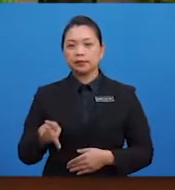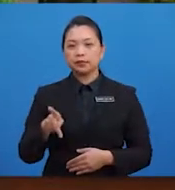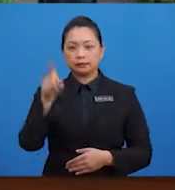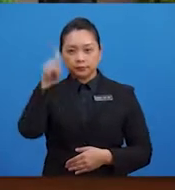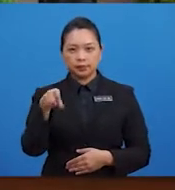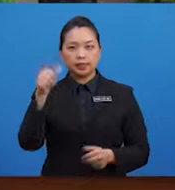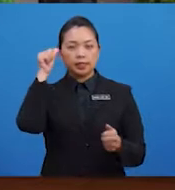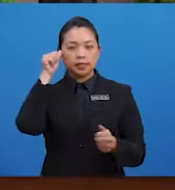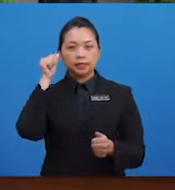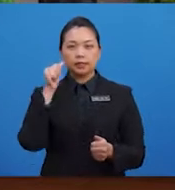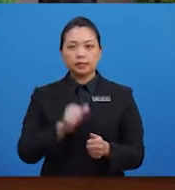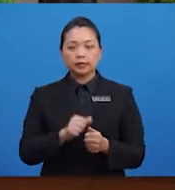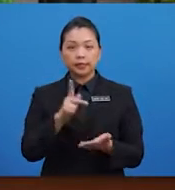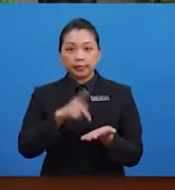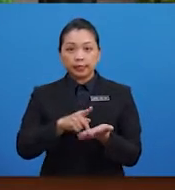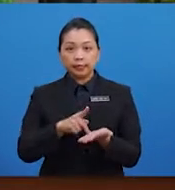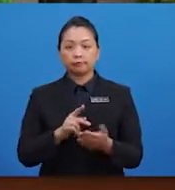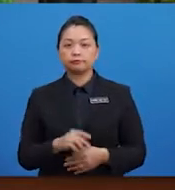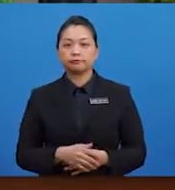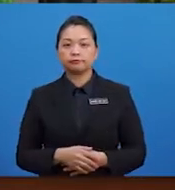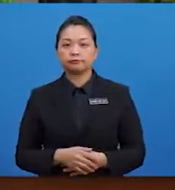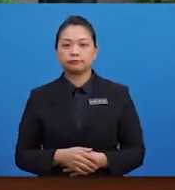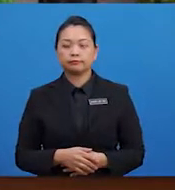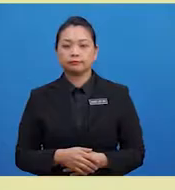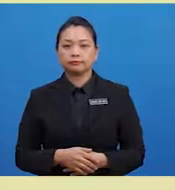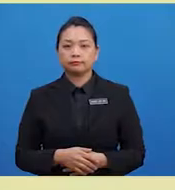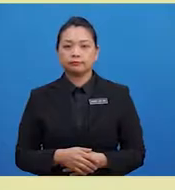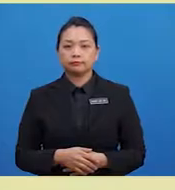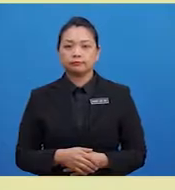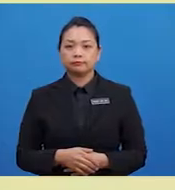mengira menggunakan formula yang telah diberikan.